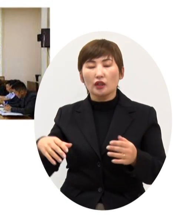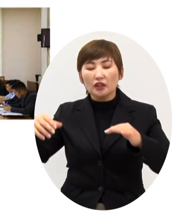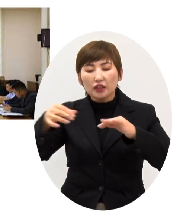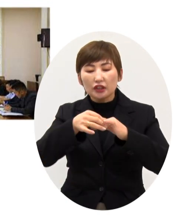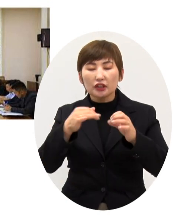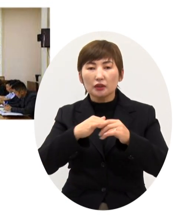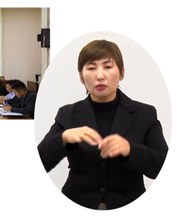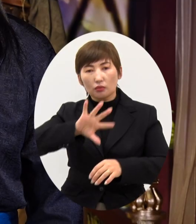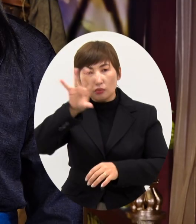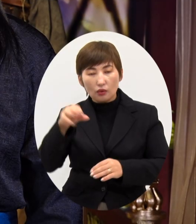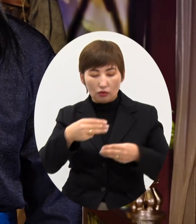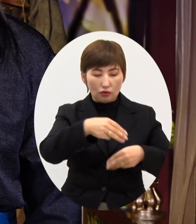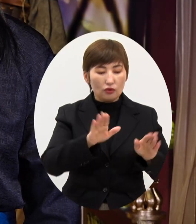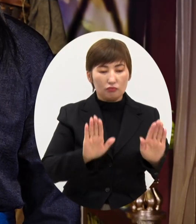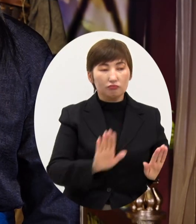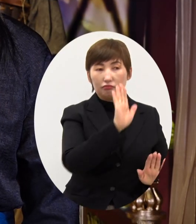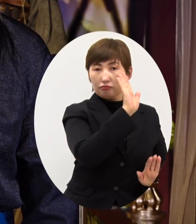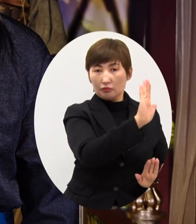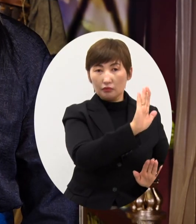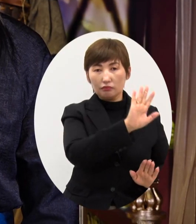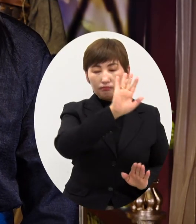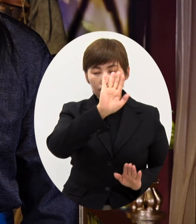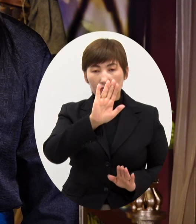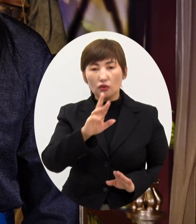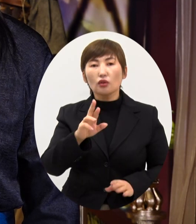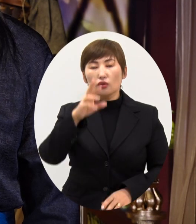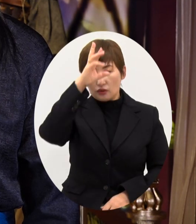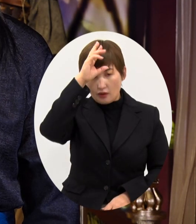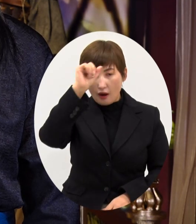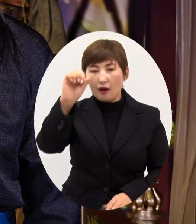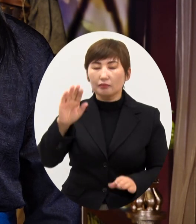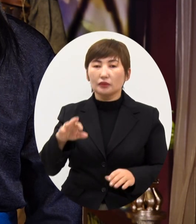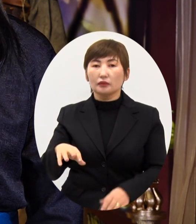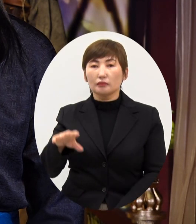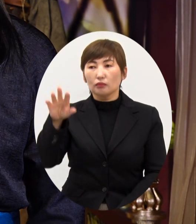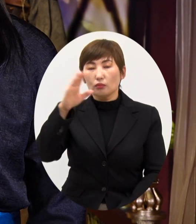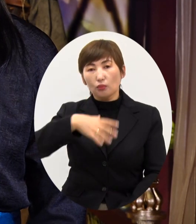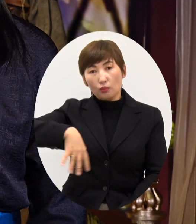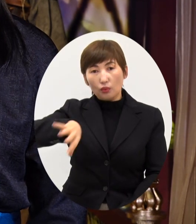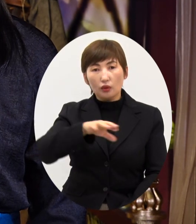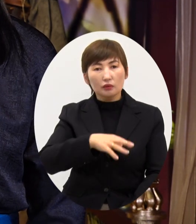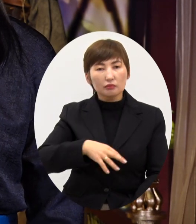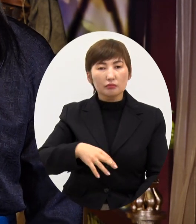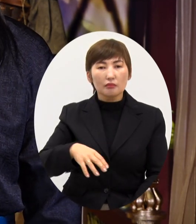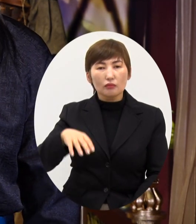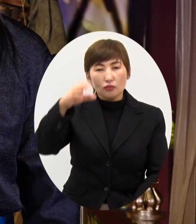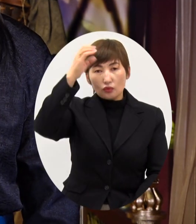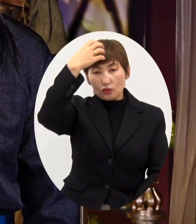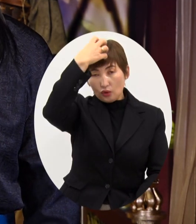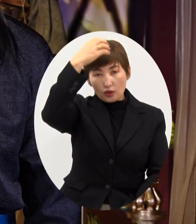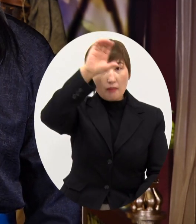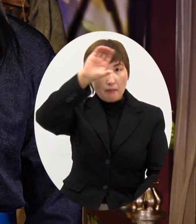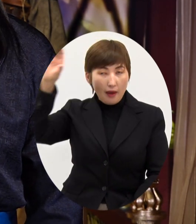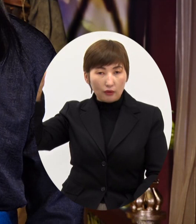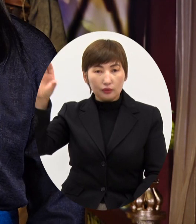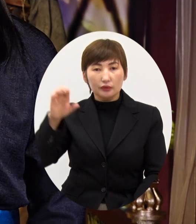танхимд, бүх шатны засаг даргын албан тасалгаанд, төрийн яамд болон төрийн захиргааны нэр заасан